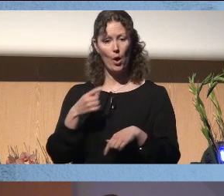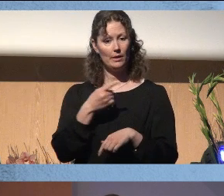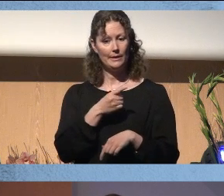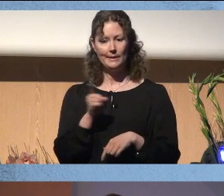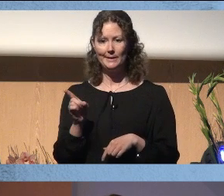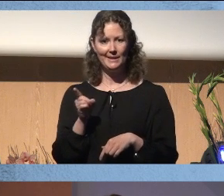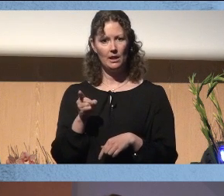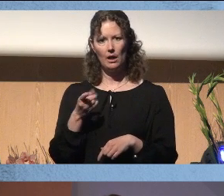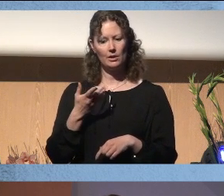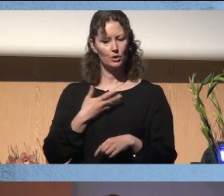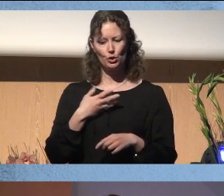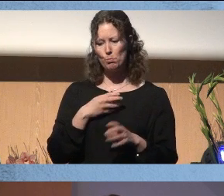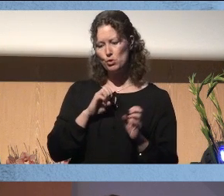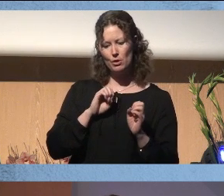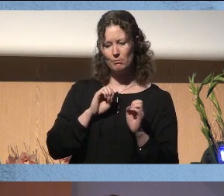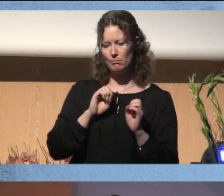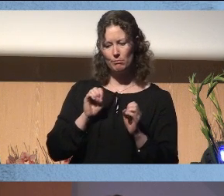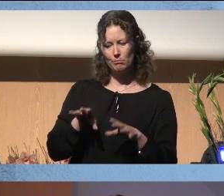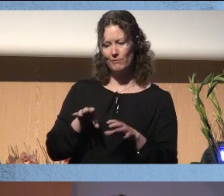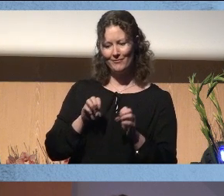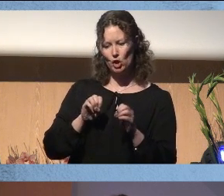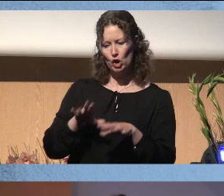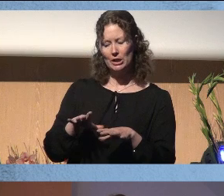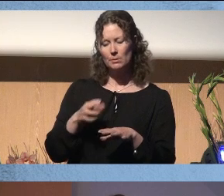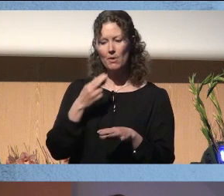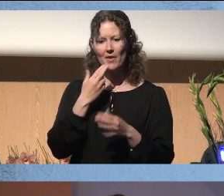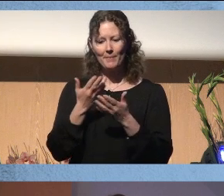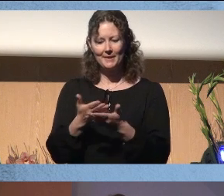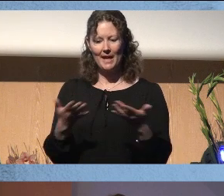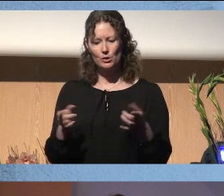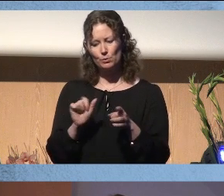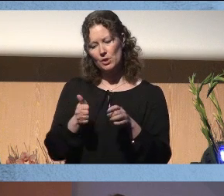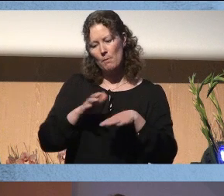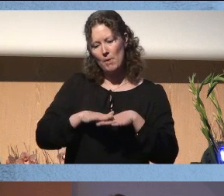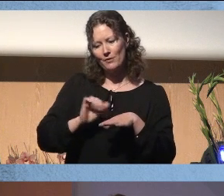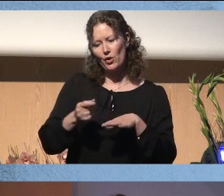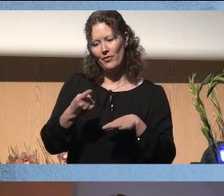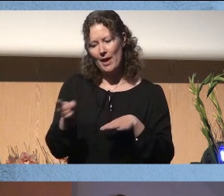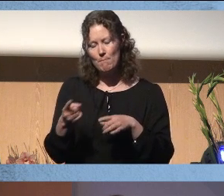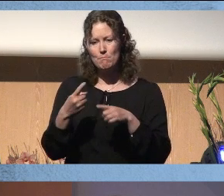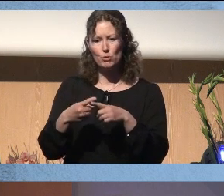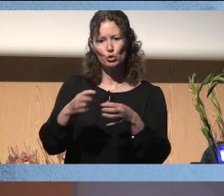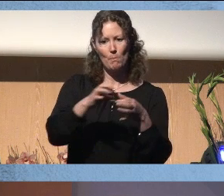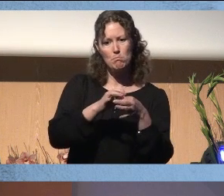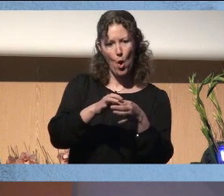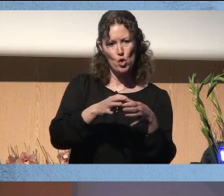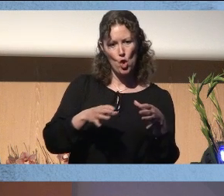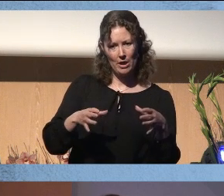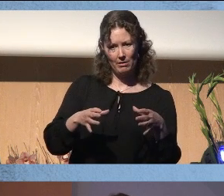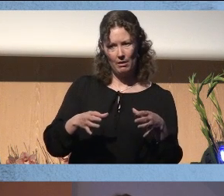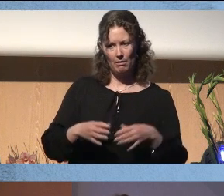grad hatt innflytelse på hvilke tjenester som planlegges for dem og deres pårørende.